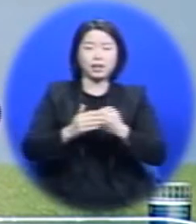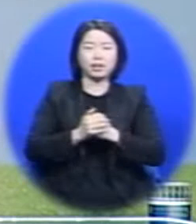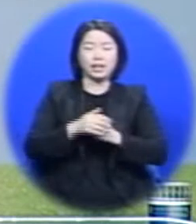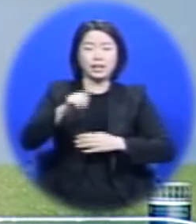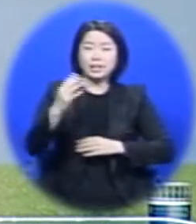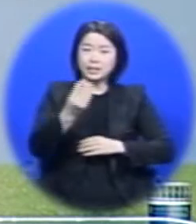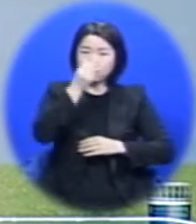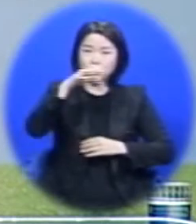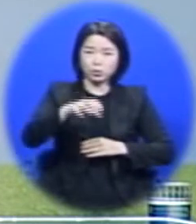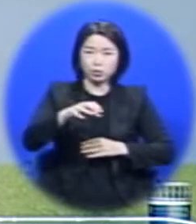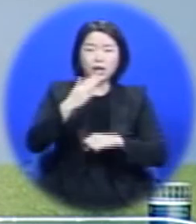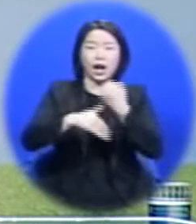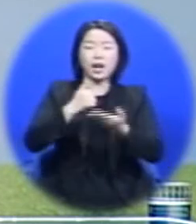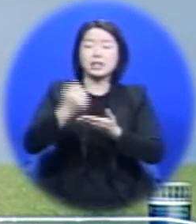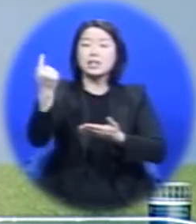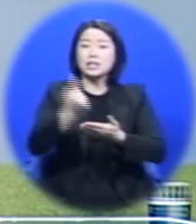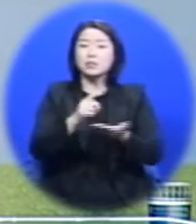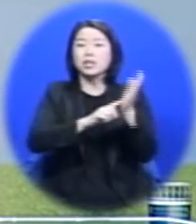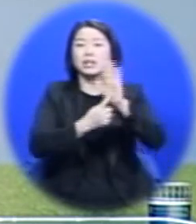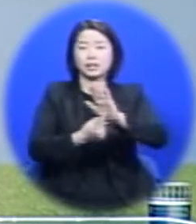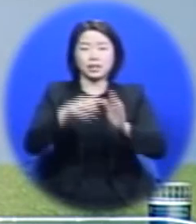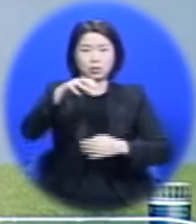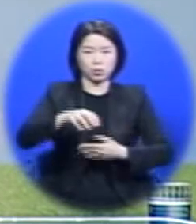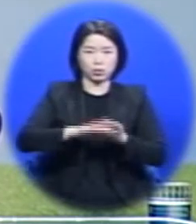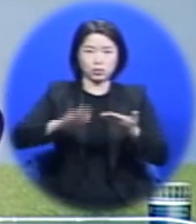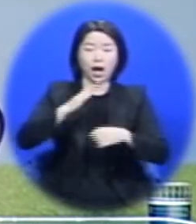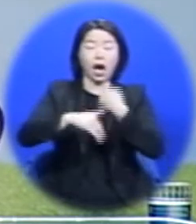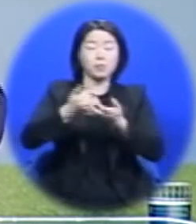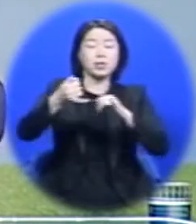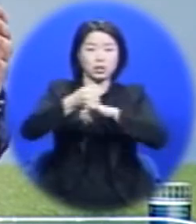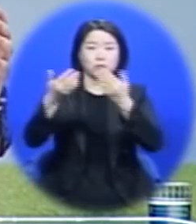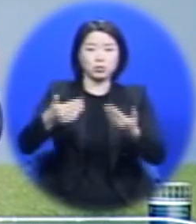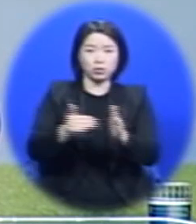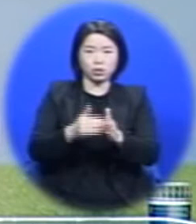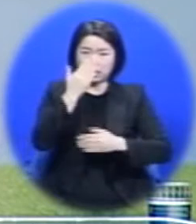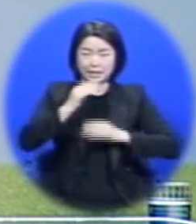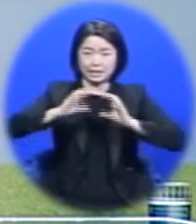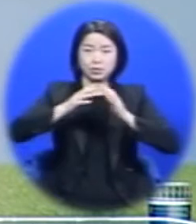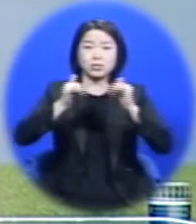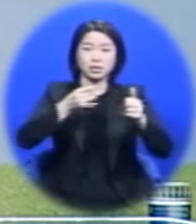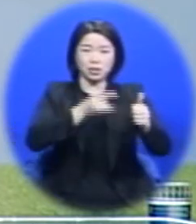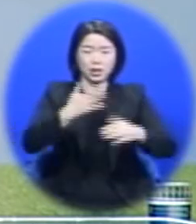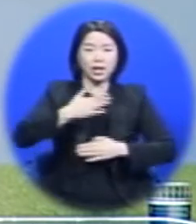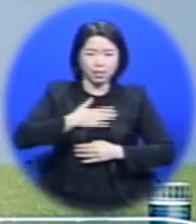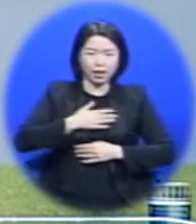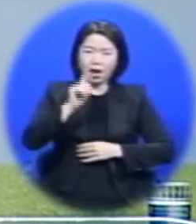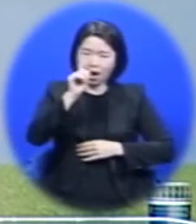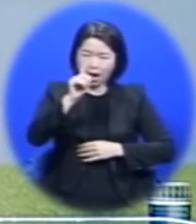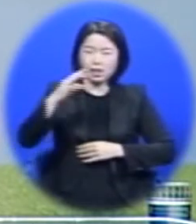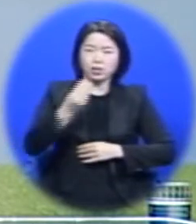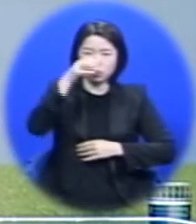이 성소는 하나님의 임재를 상징하는 곳입니다. 하나님이 약속하셨어요. 이스라엘 백성들에게 내가 한